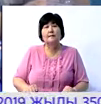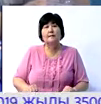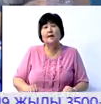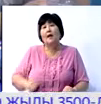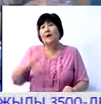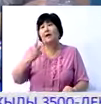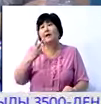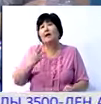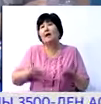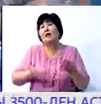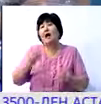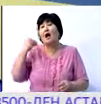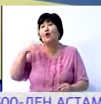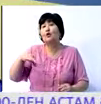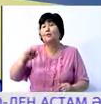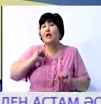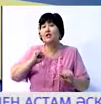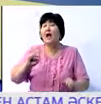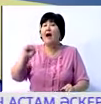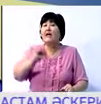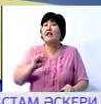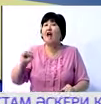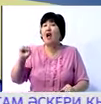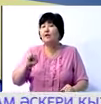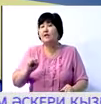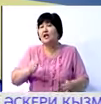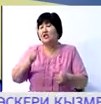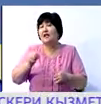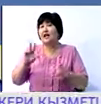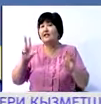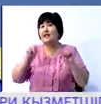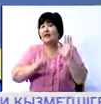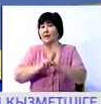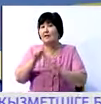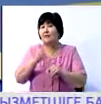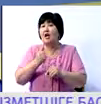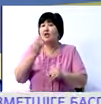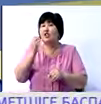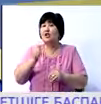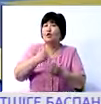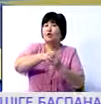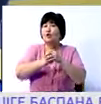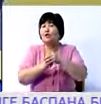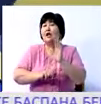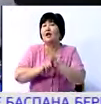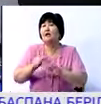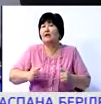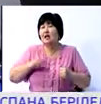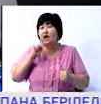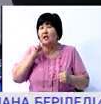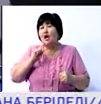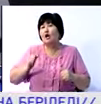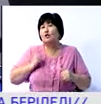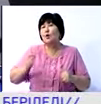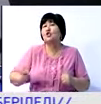Қырғы екі келі салмақты Ақтөбе болсын чемпионы Аят Алпысбай жарысы сәтті бастағандардың бірі. Шығыс күресімен шыбықтайынан айналасқан жас, бүгінде спорт